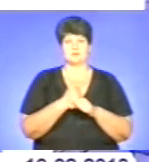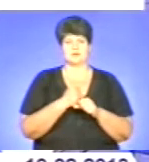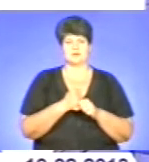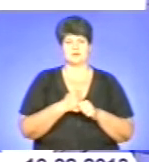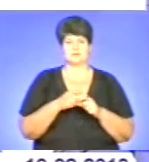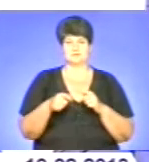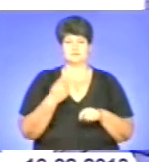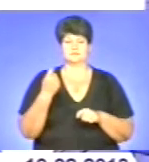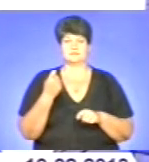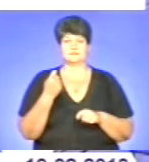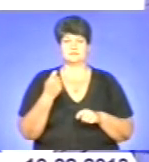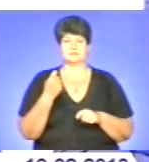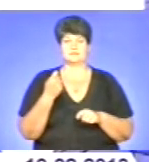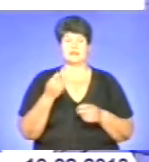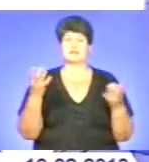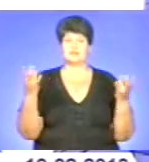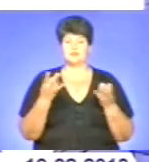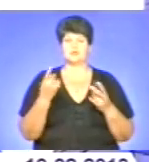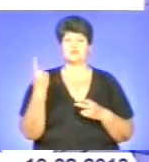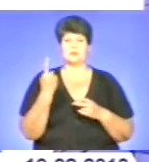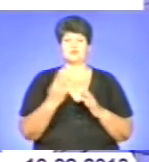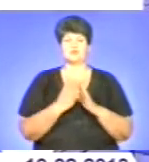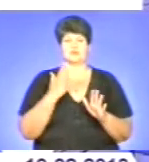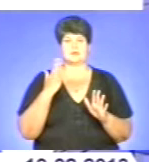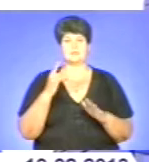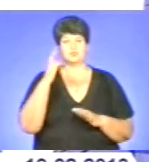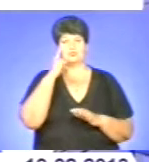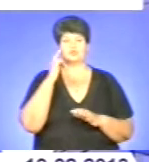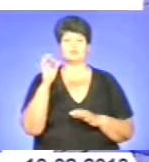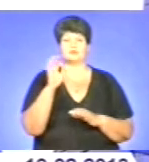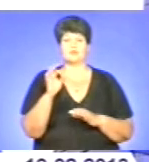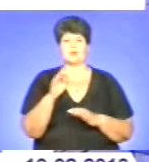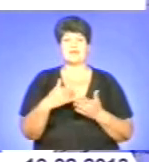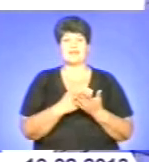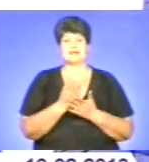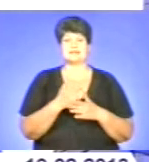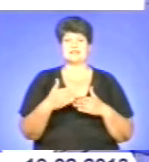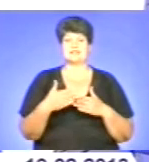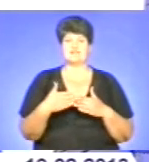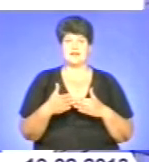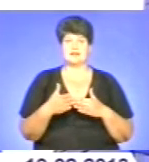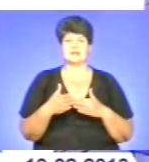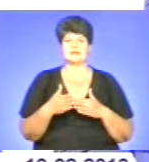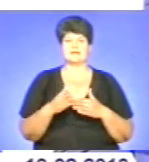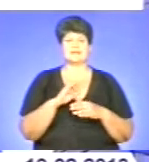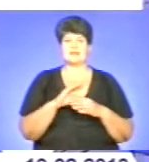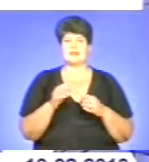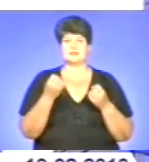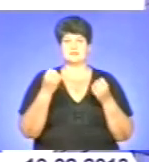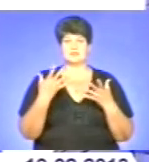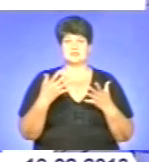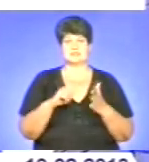тому необхідно в першу чергу потурбуватись про якісні двері і якісні недешеві